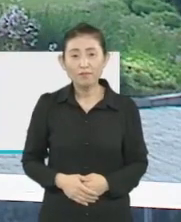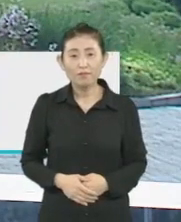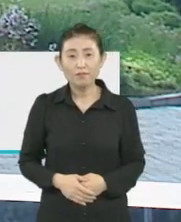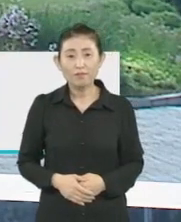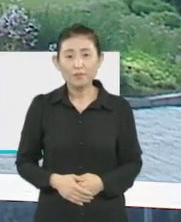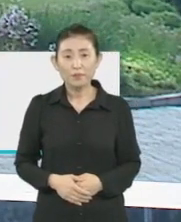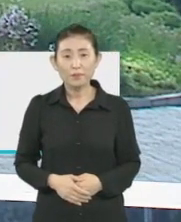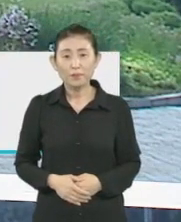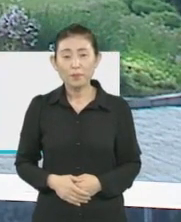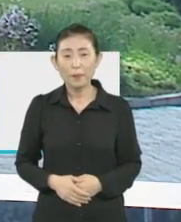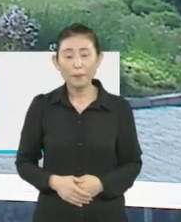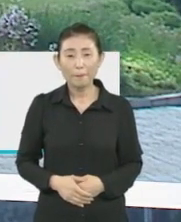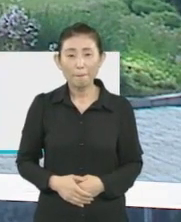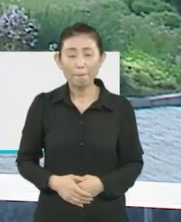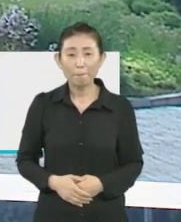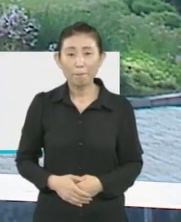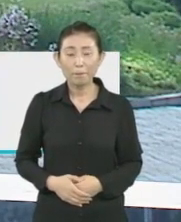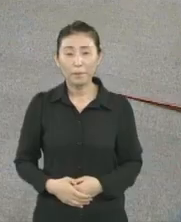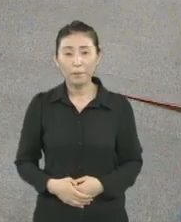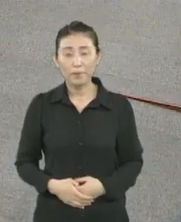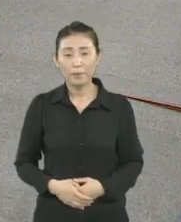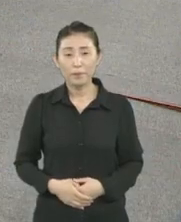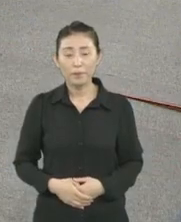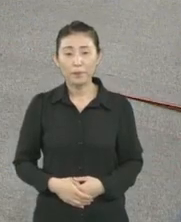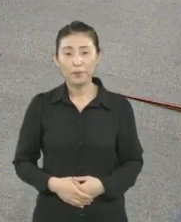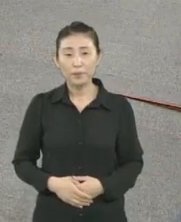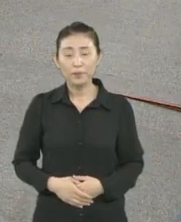서울방송센터 김성민 기자입니다.